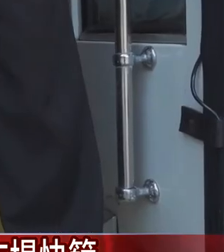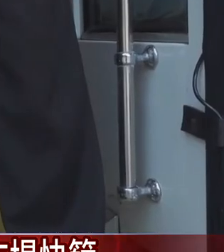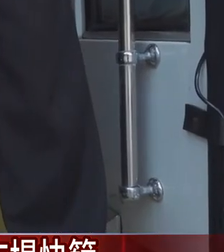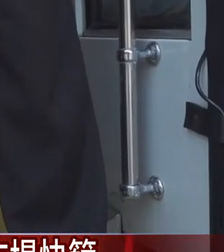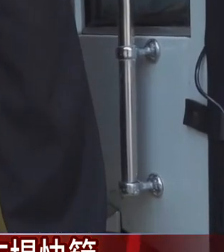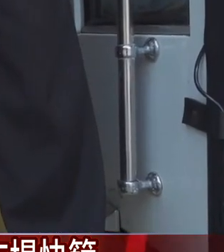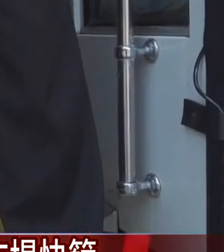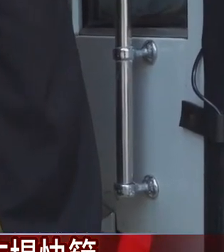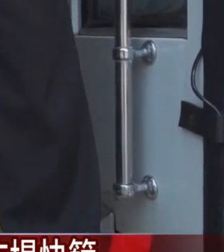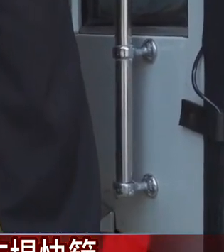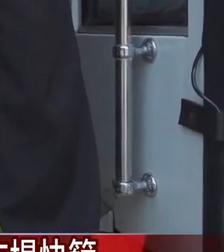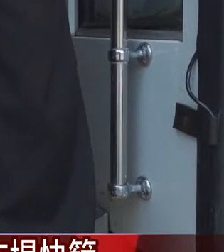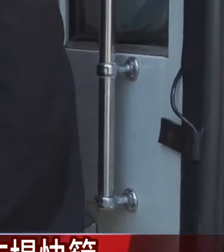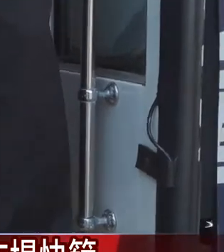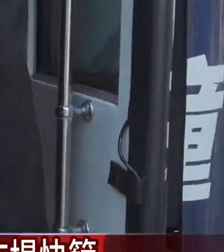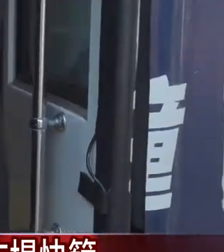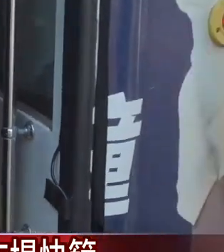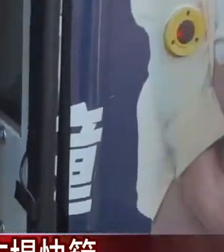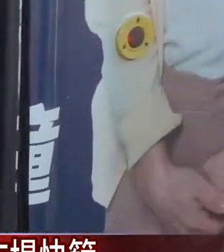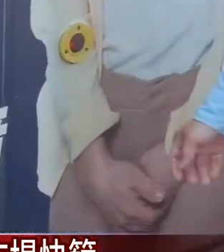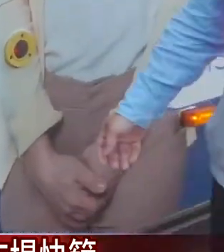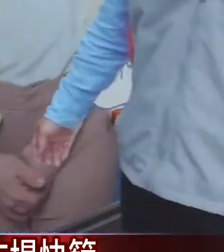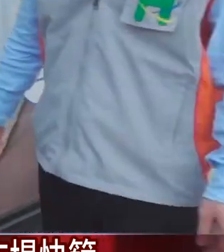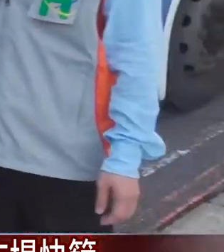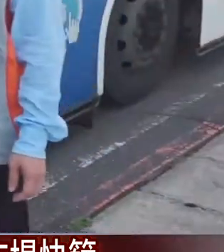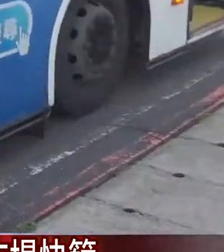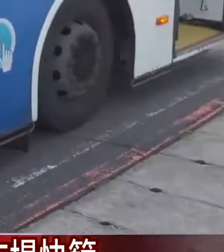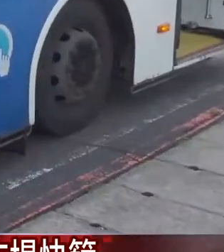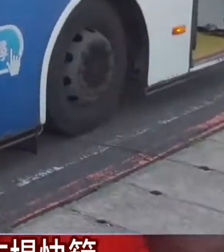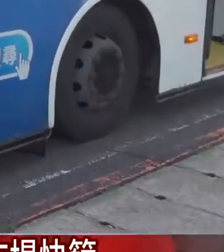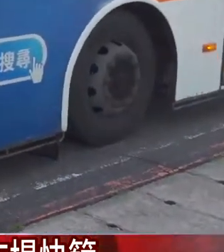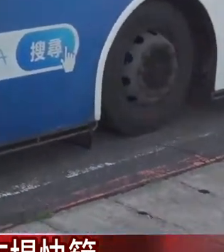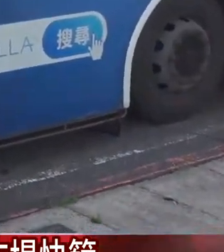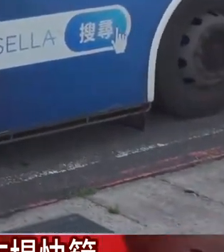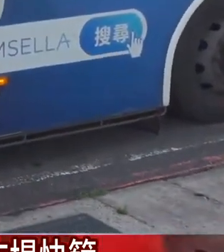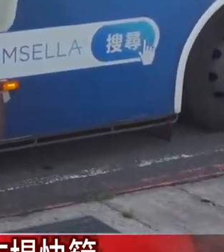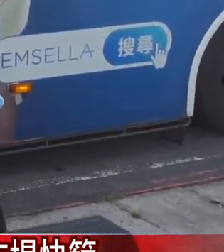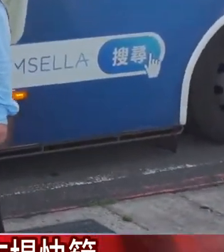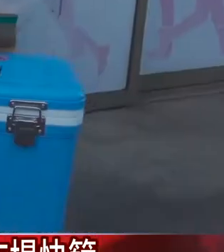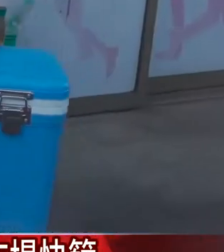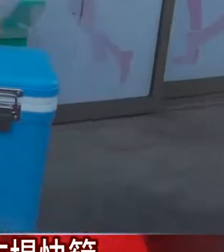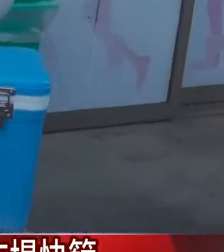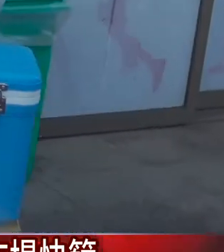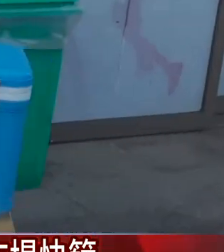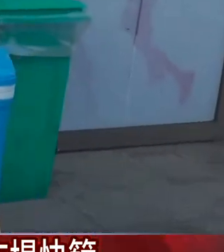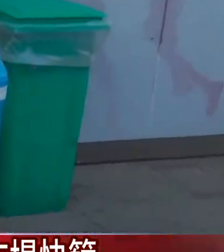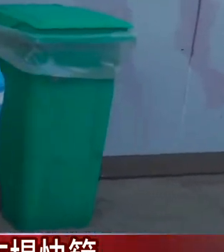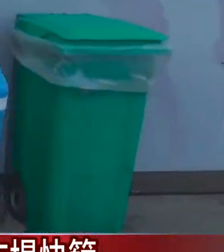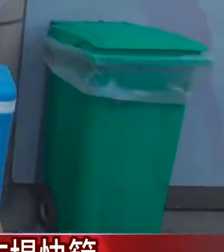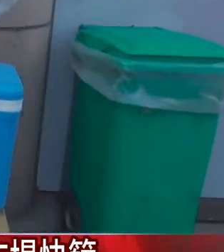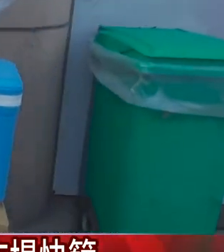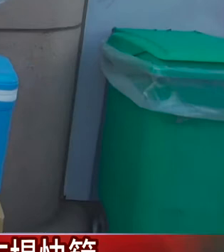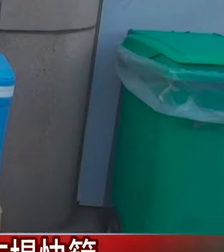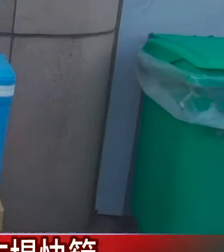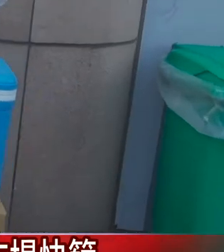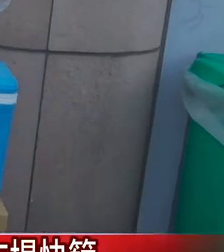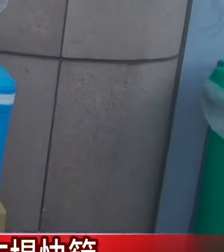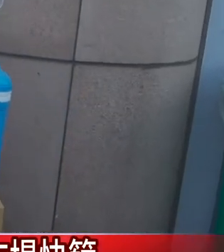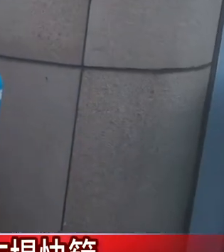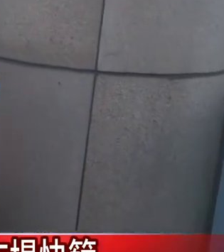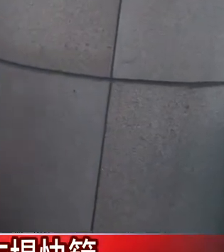近两日会赴华南市场快筛，利用疫情科技仪表板锁定热区，及早发现确诊个